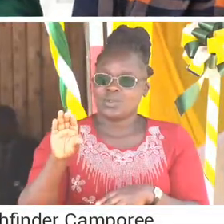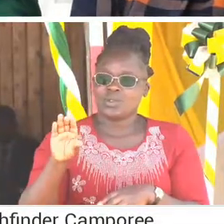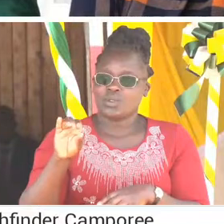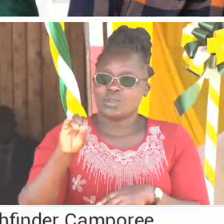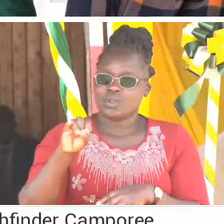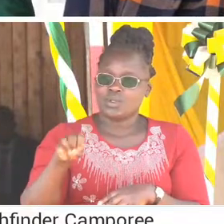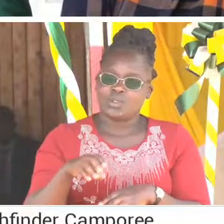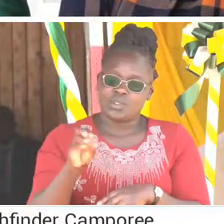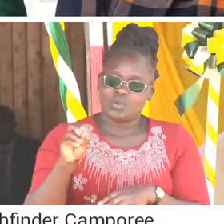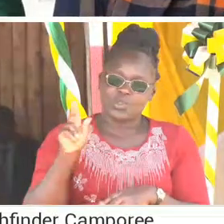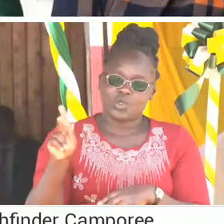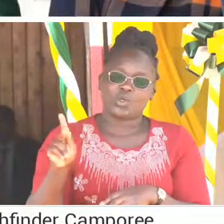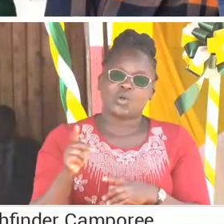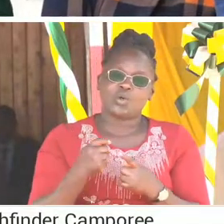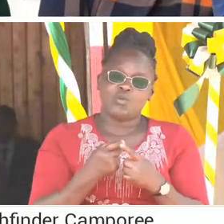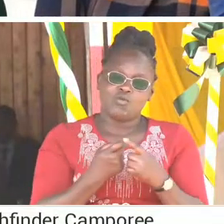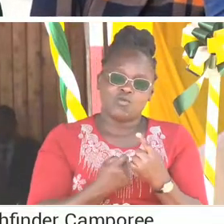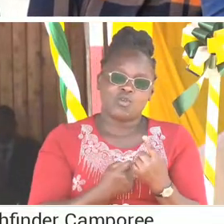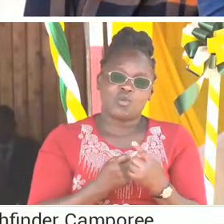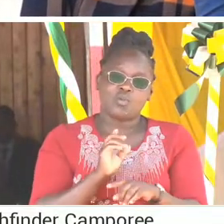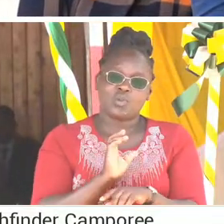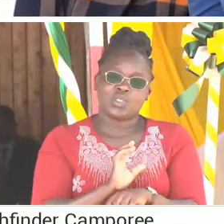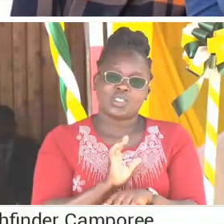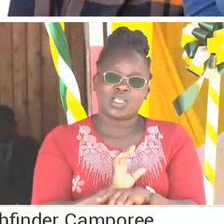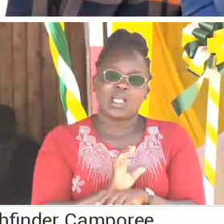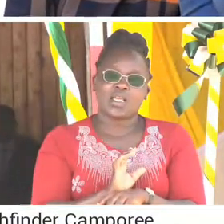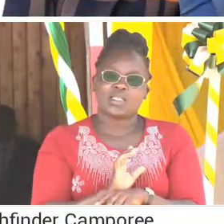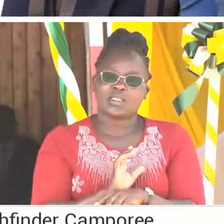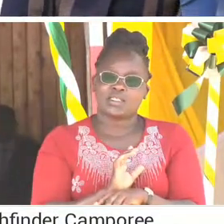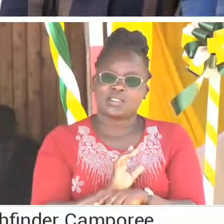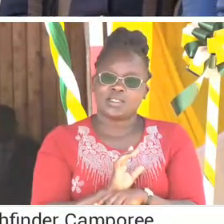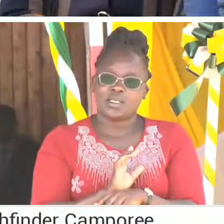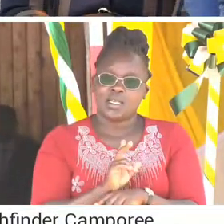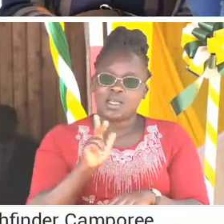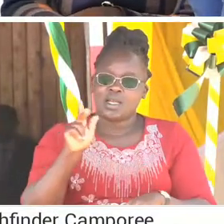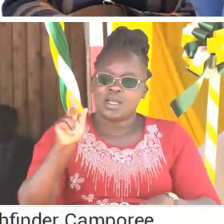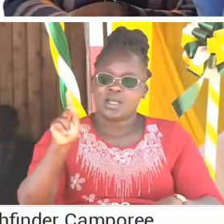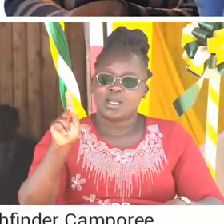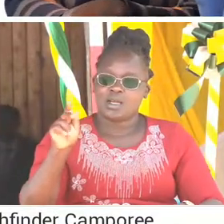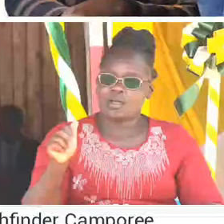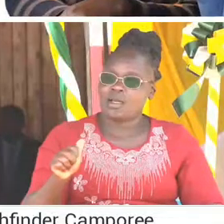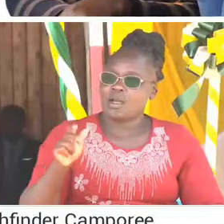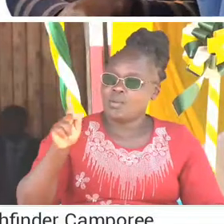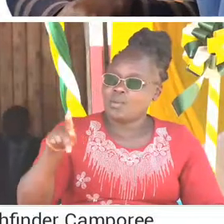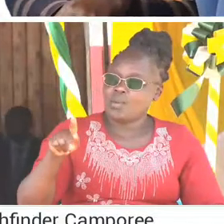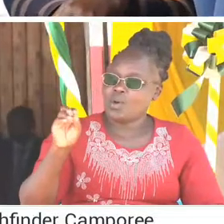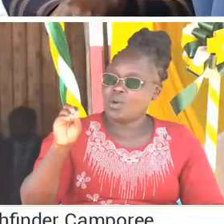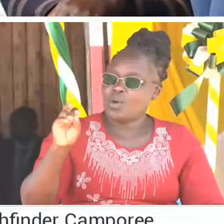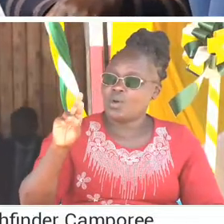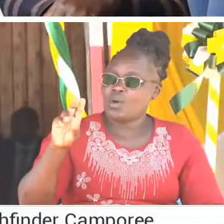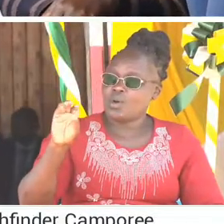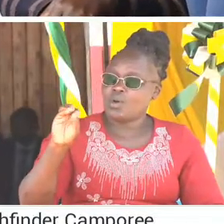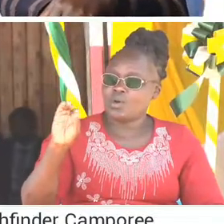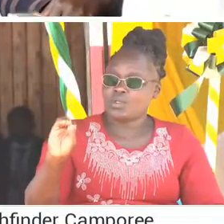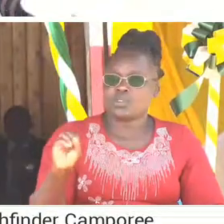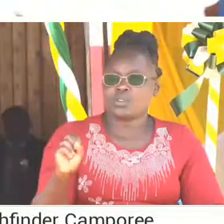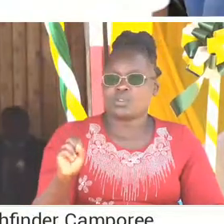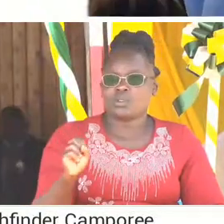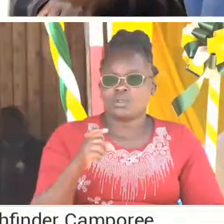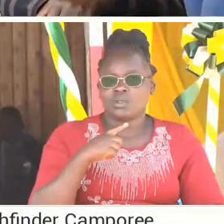seta. Kupurus. Kupu to mere gai. Kani seta nyu nando. Alin. Jamane ju. Jamge aje nak kie